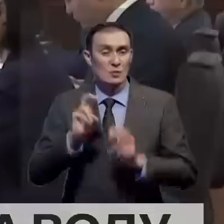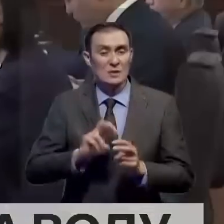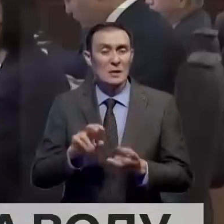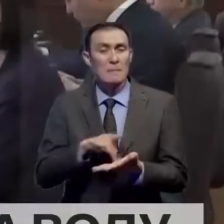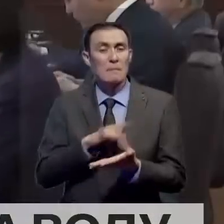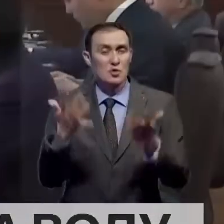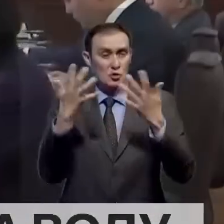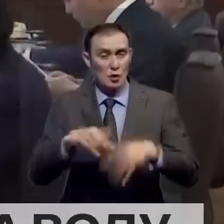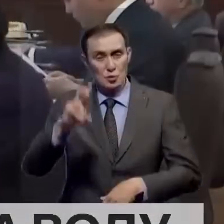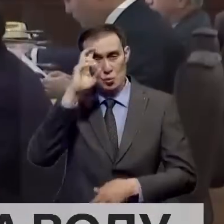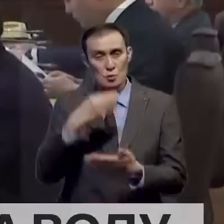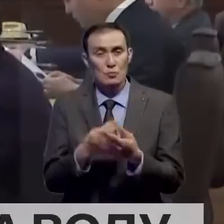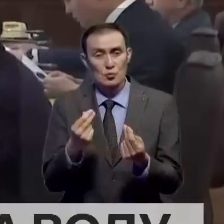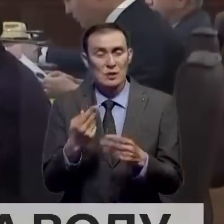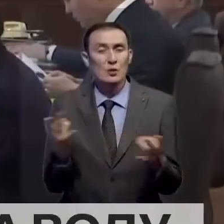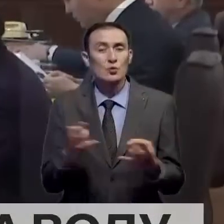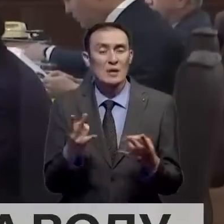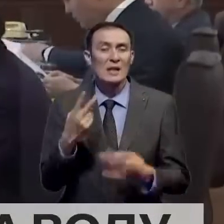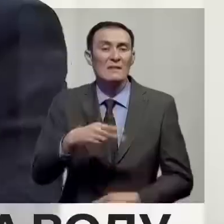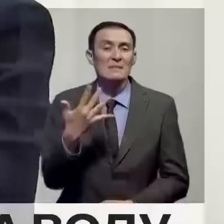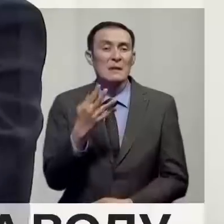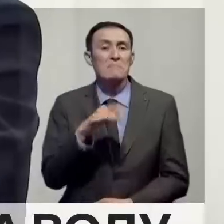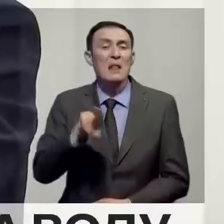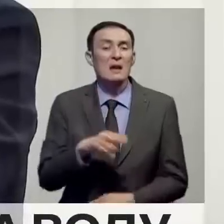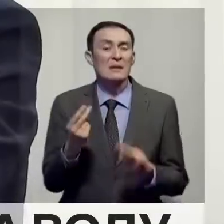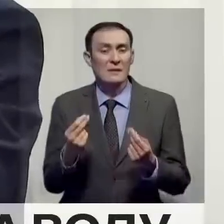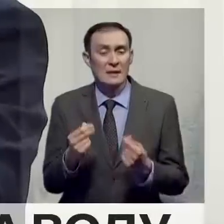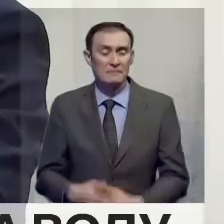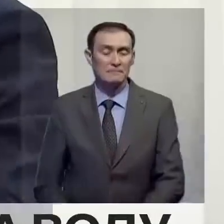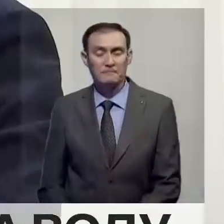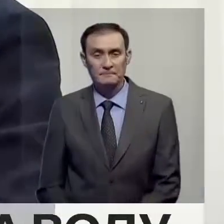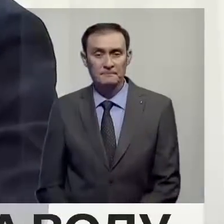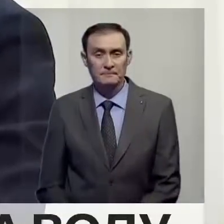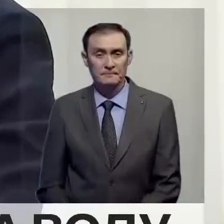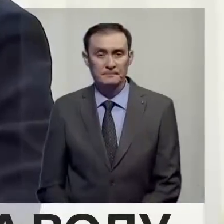Минудустрии посчитали, из госбюджета на это потребуется 25 миллиардов тенге.